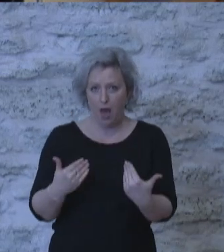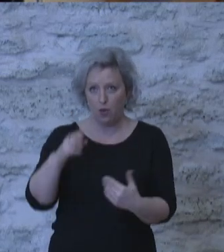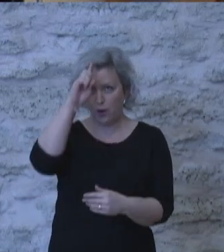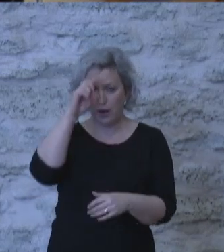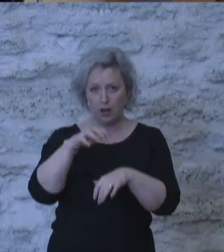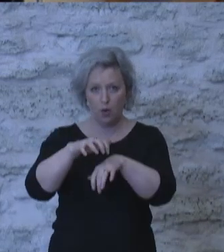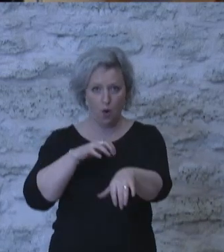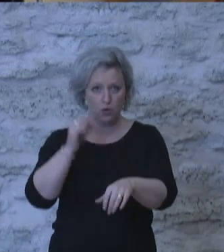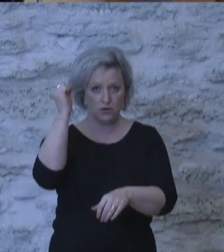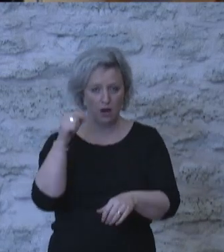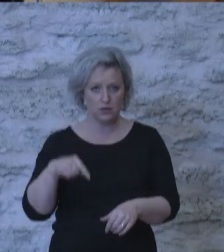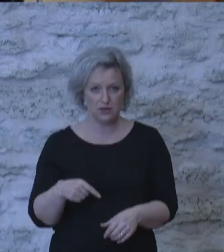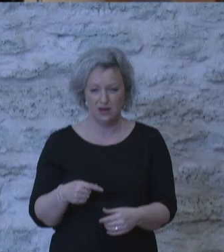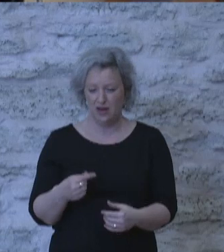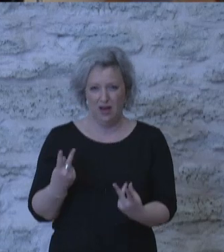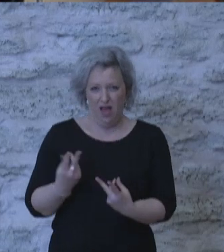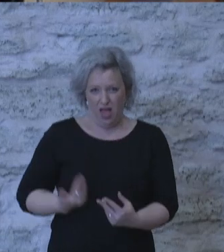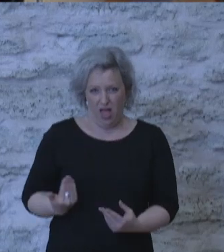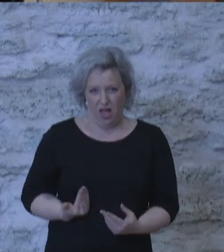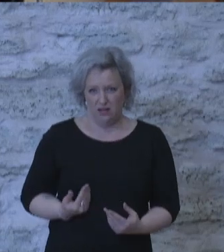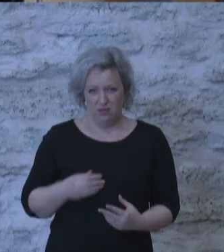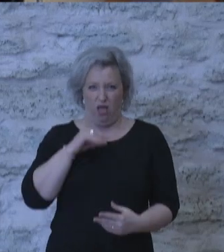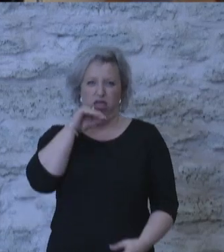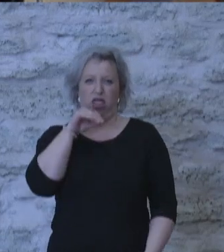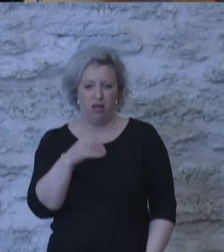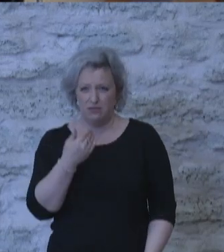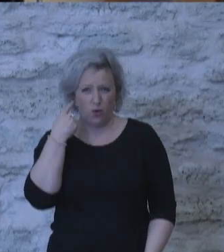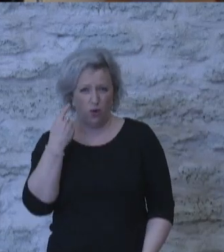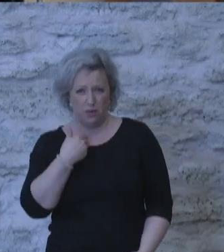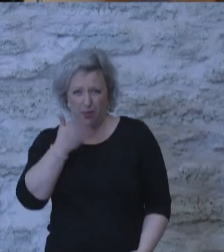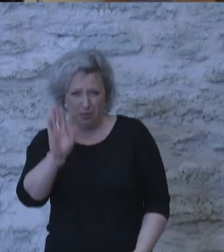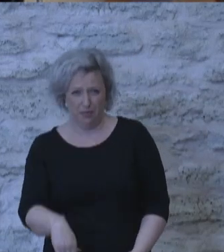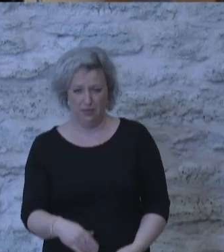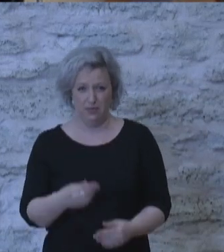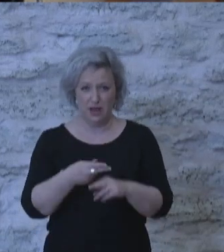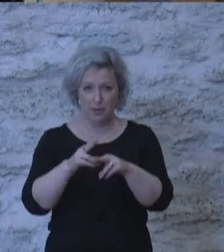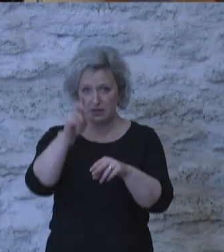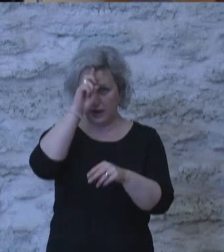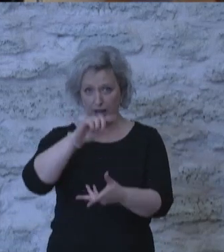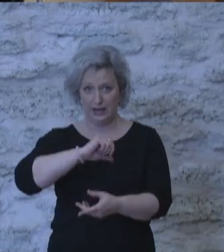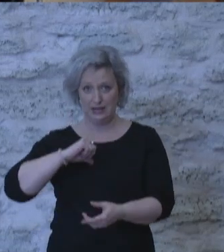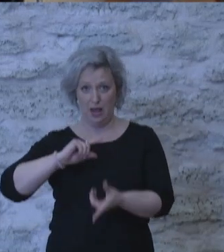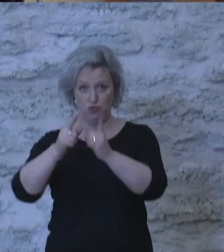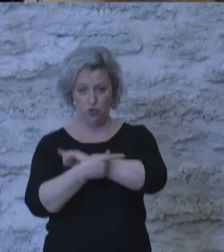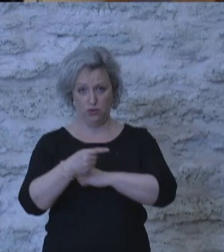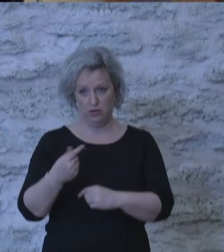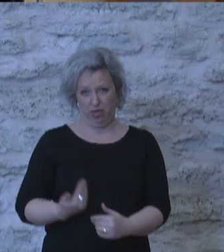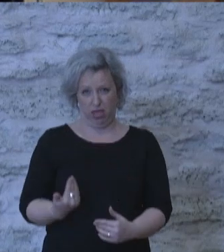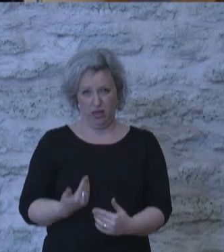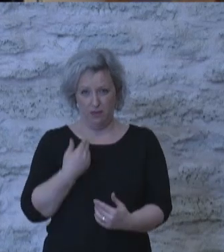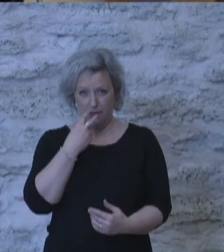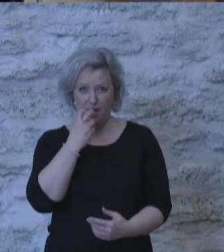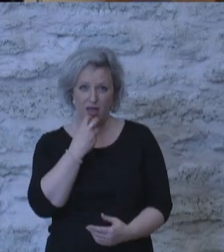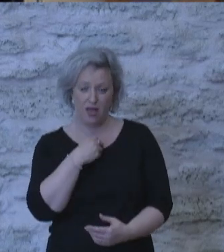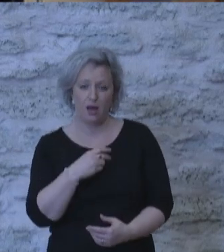kindlasti midagi head tervele riigile, et riik muutub naeruväärseks selle kaudu. Aga siin ma mõtlesin, et kriisi ajal tegelikult on